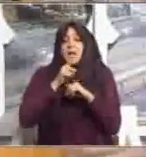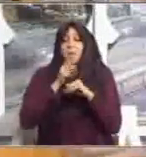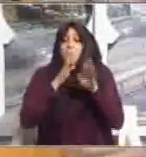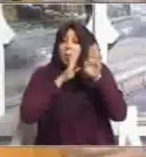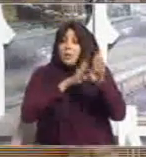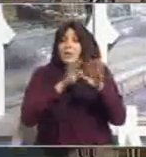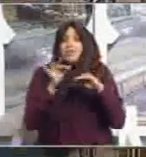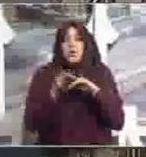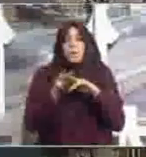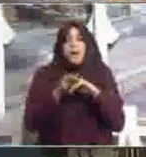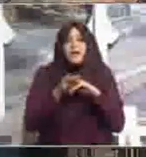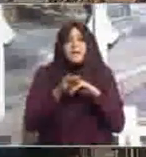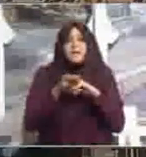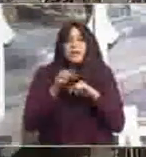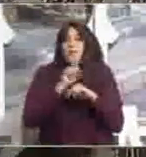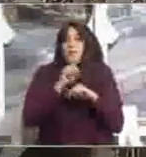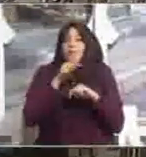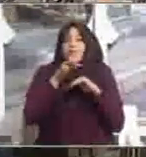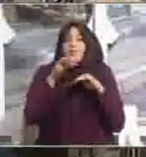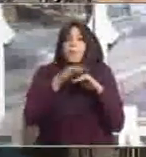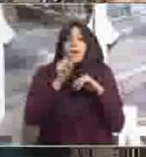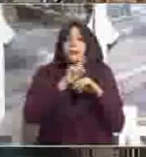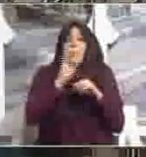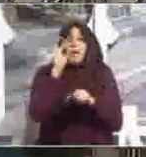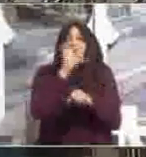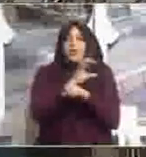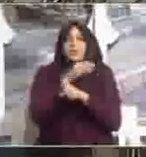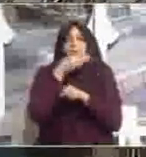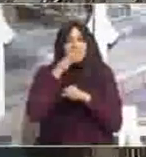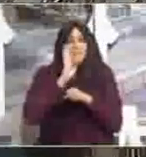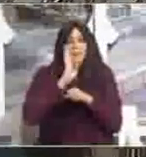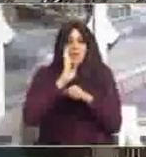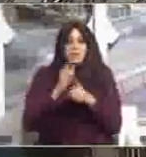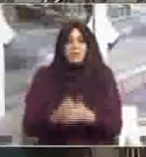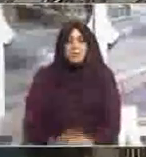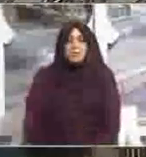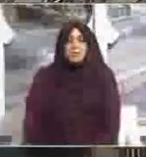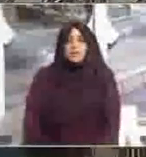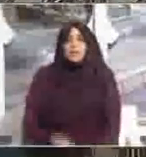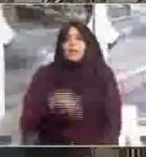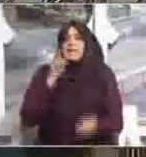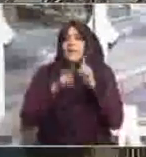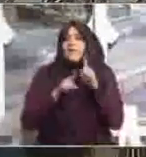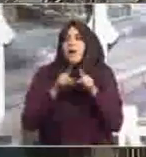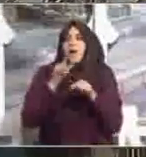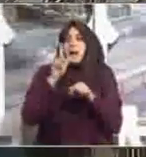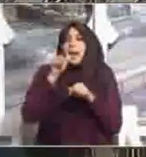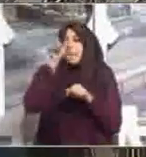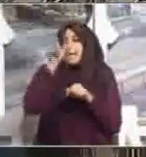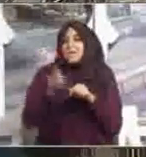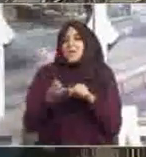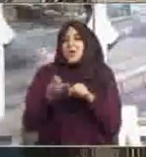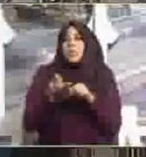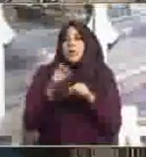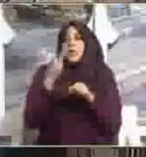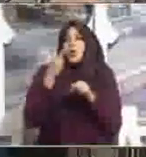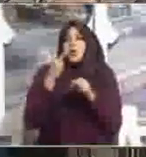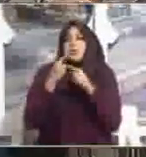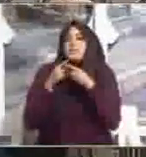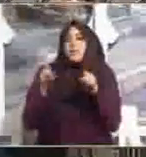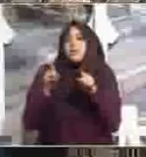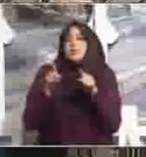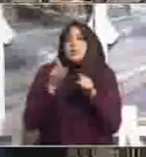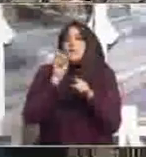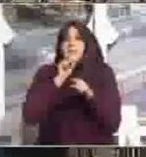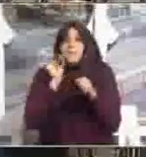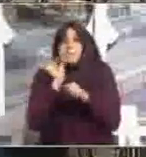كان صنفان صنف اللي تدفع وصنف اللي تسكت يعني شايفه راجلها خارج على كذا ولكن تسكت ما تحاول كيف الدين معاه تقول